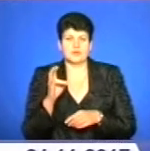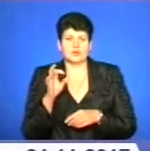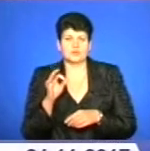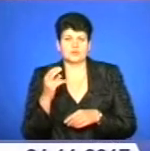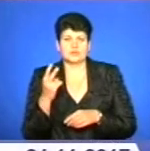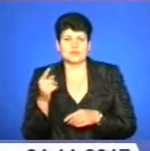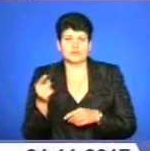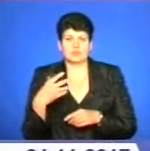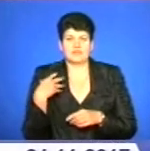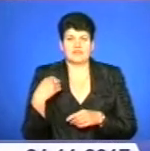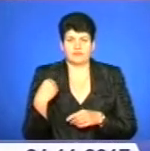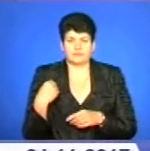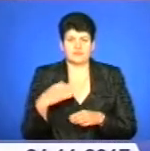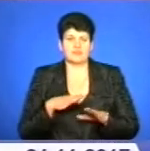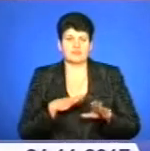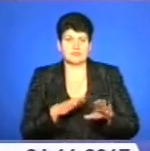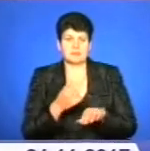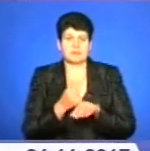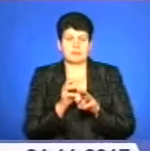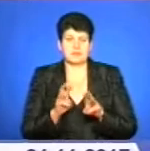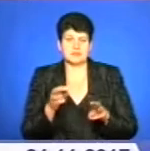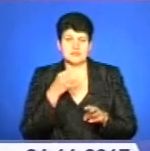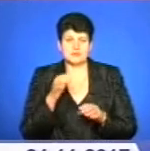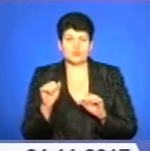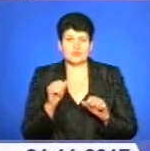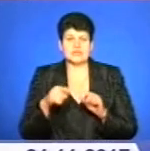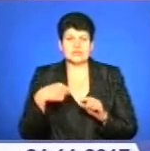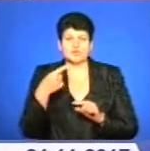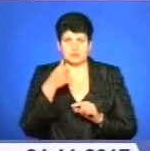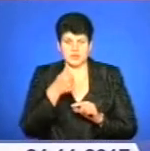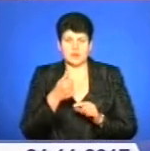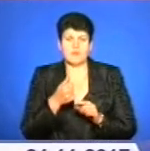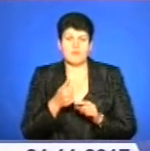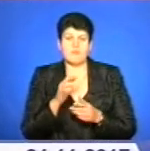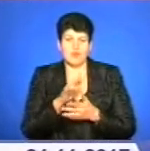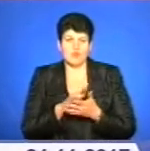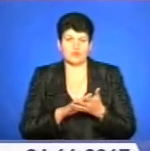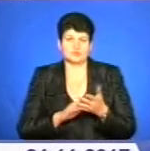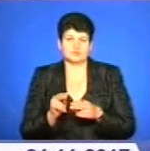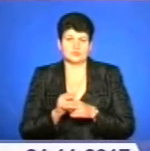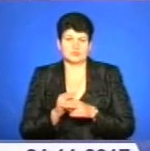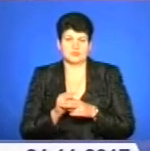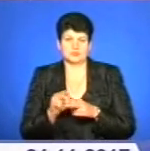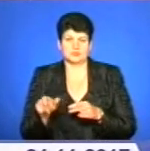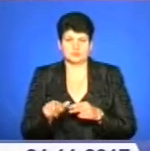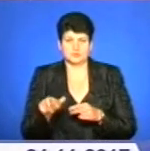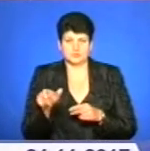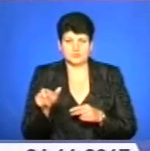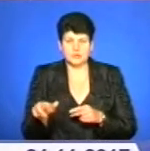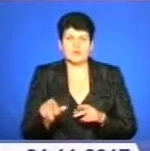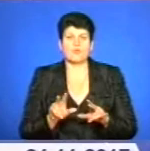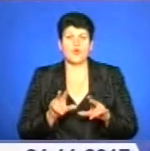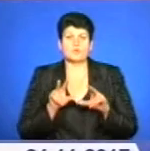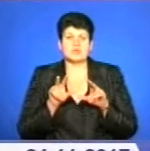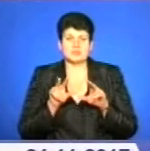Тернопіль-Львів. Віце-прем'єр поінформував, що уряд наступного року продовжить стратегію капітального ремонту автошляхів країни і пообіцяв,